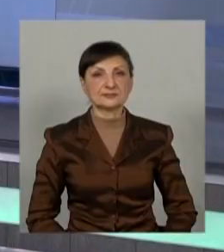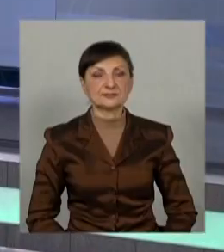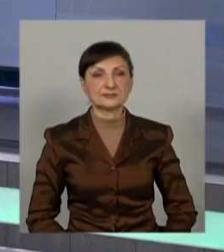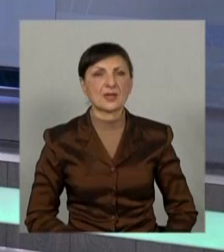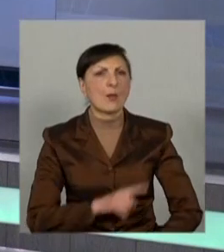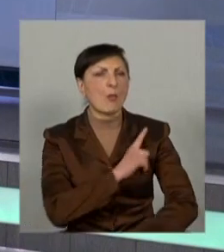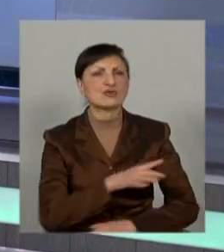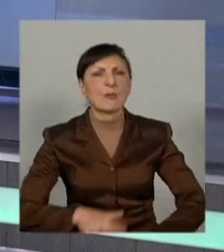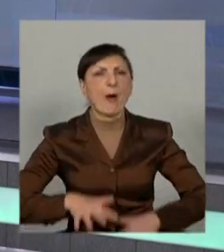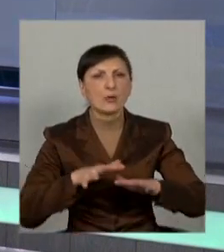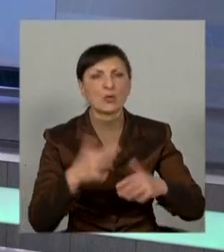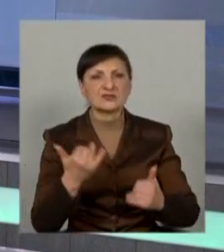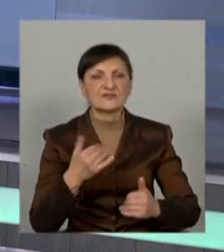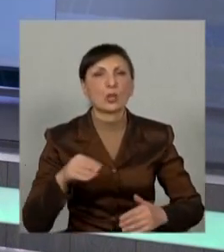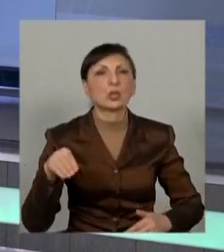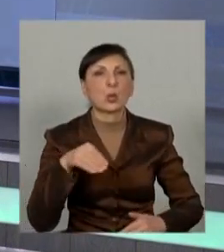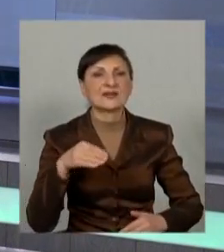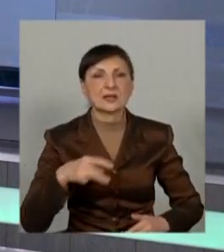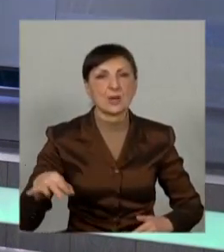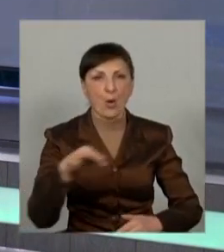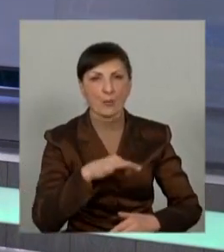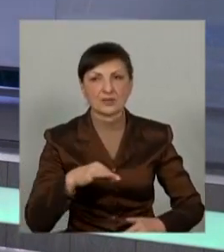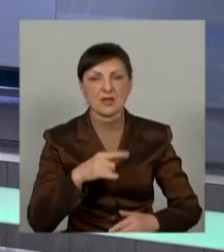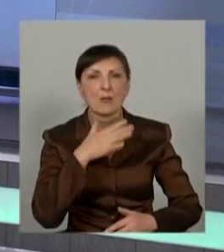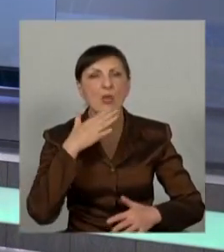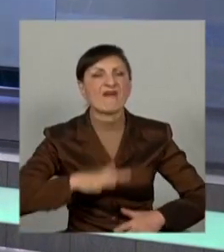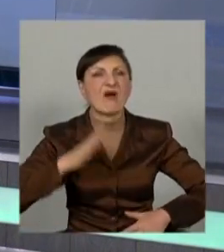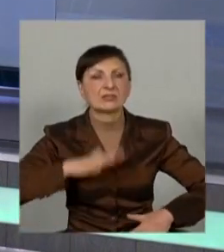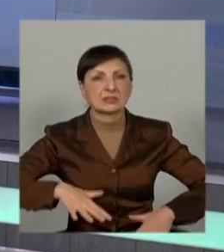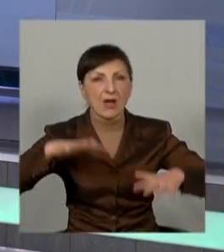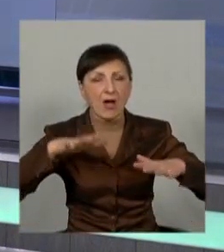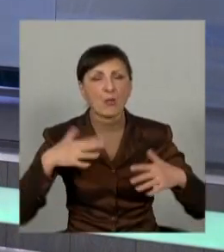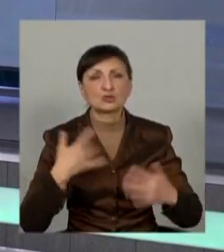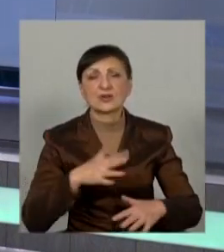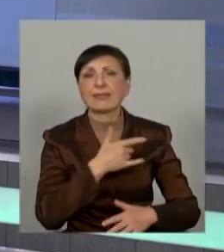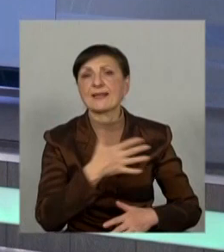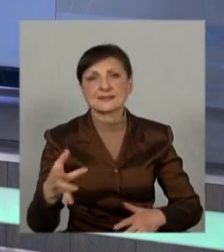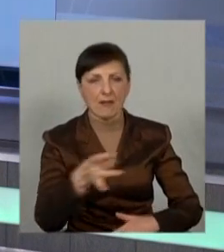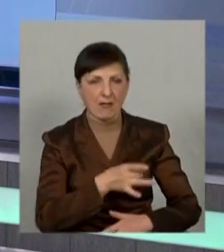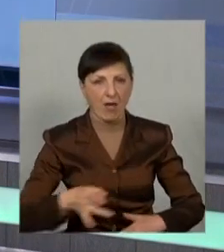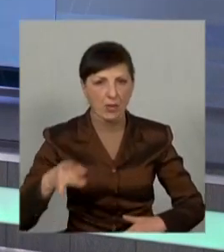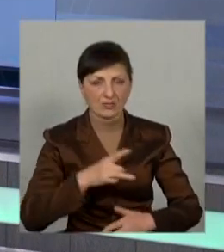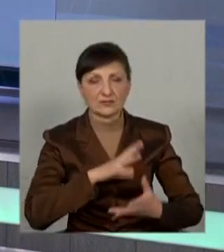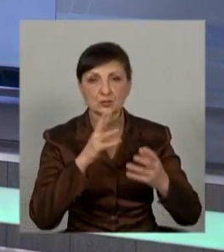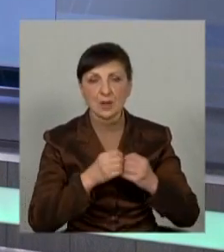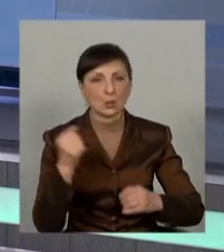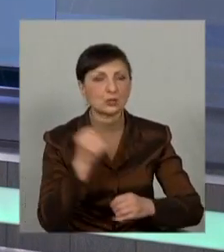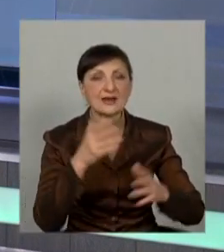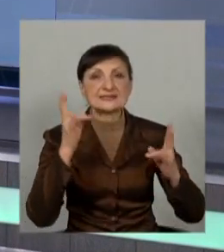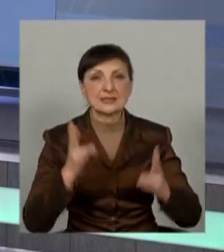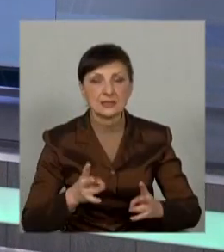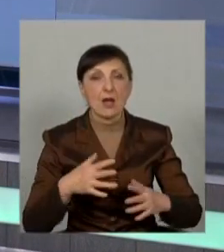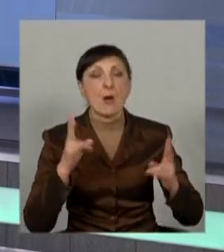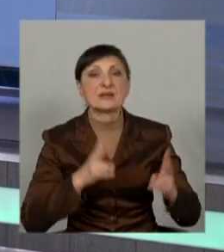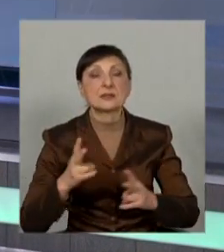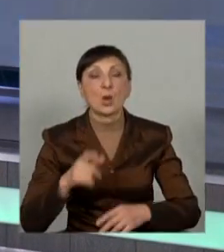Мощный потоп сегодня обрушился на Туркестанскую область. Большая вода частично затопила несколько районов. В результате удара стихии